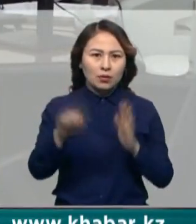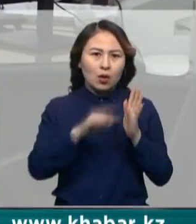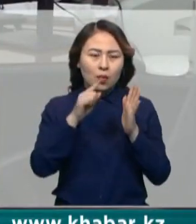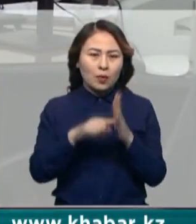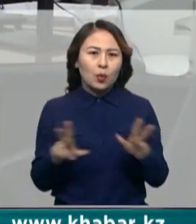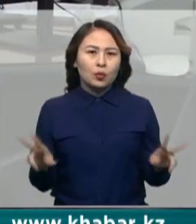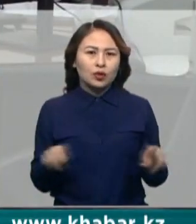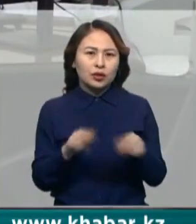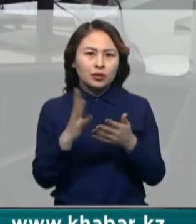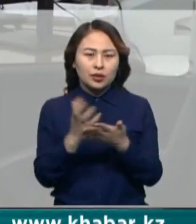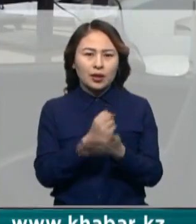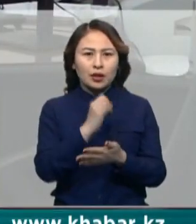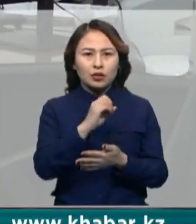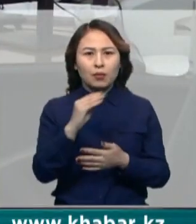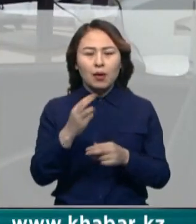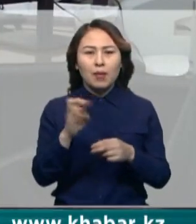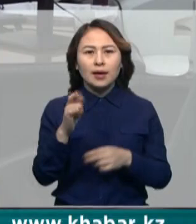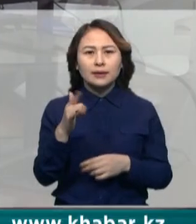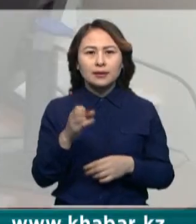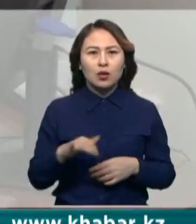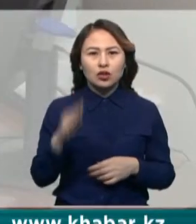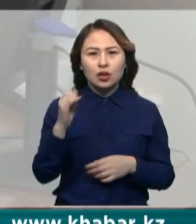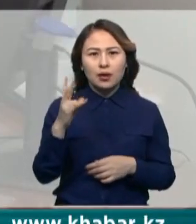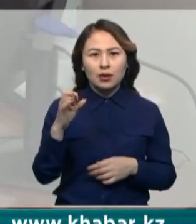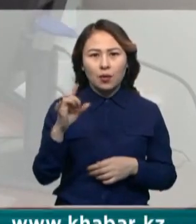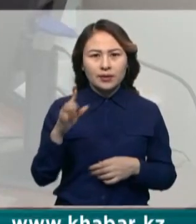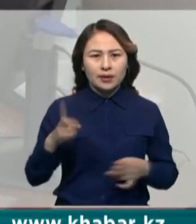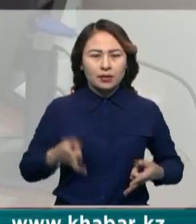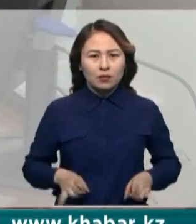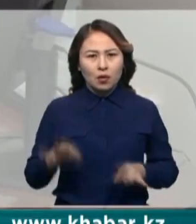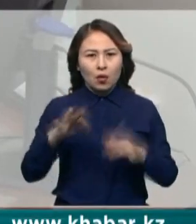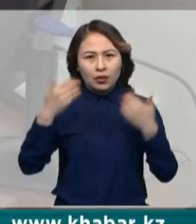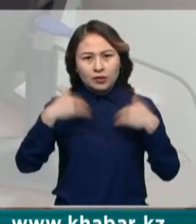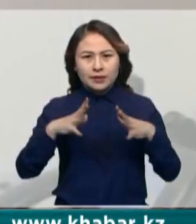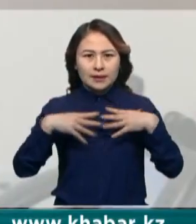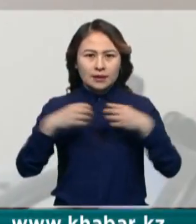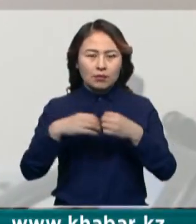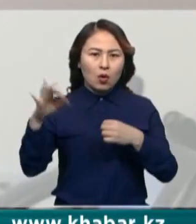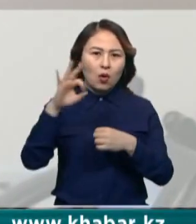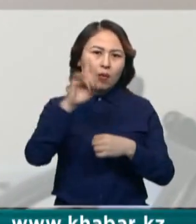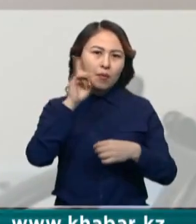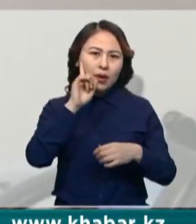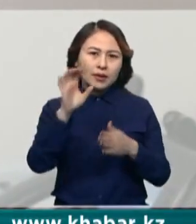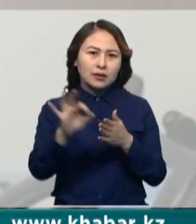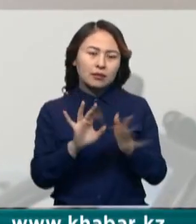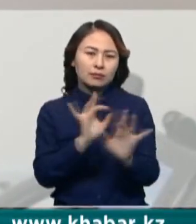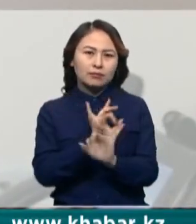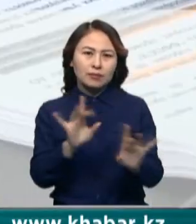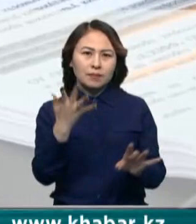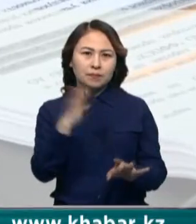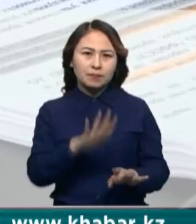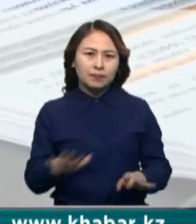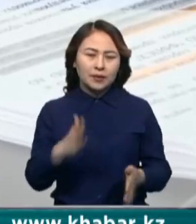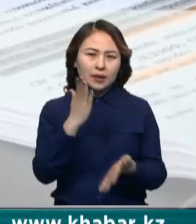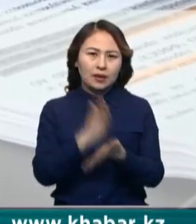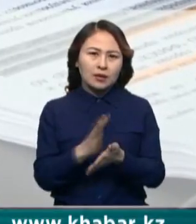түсті. Ержан Әбілханов, Маңғыстау облысы Жаңаөзен қаласының тумасы. Ол өзі туралы, отбасы мен жастық шағы туралы шешілі сырласты. Бес баланың әкесі